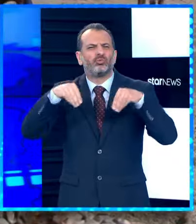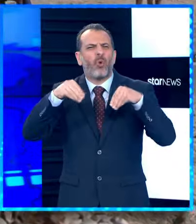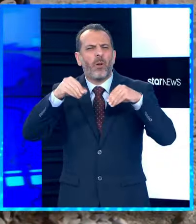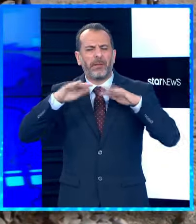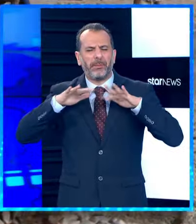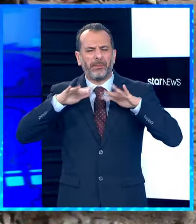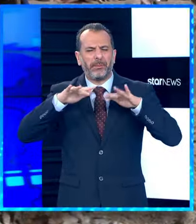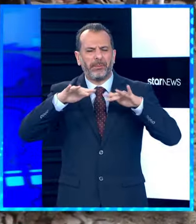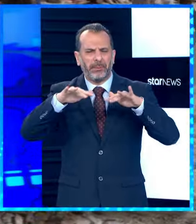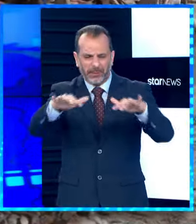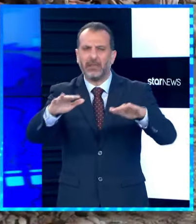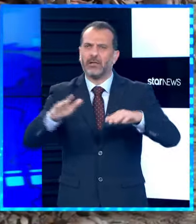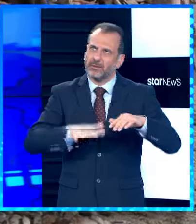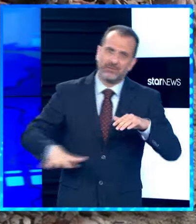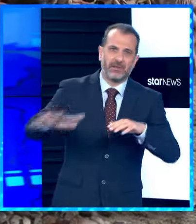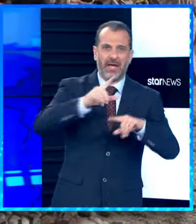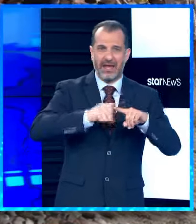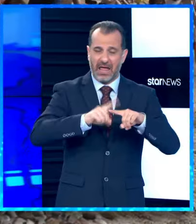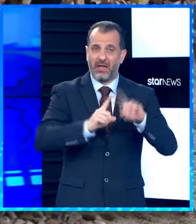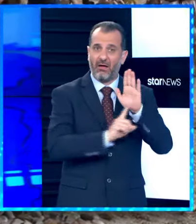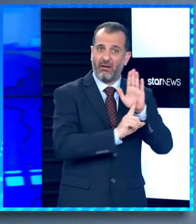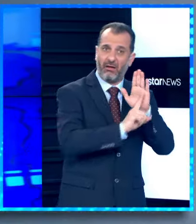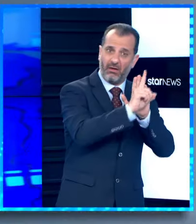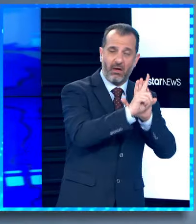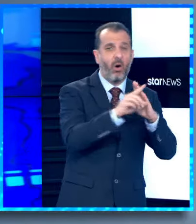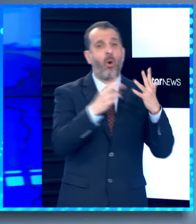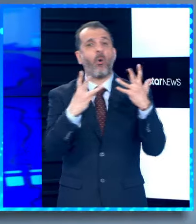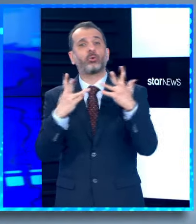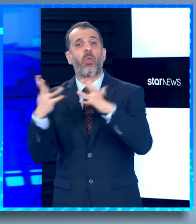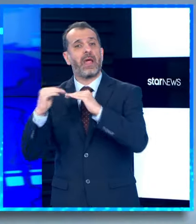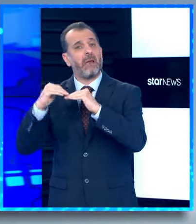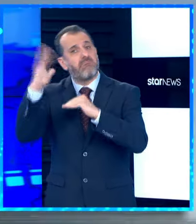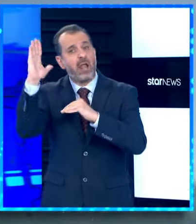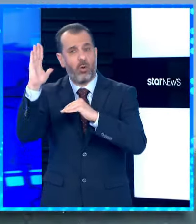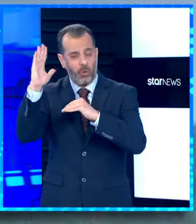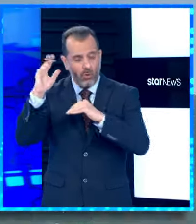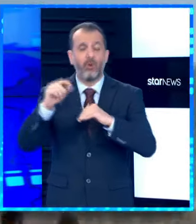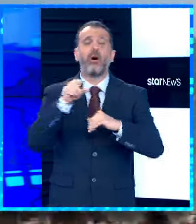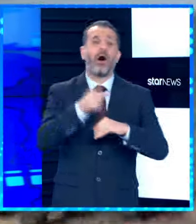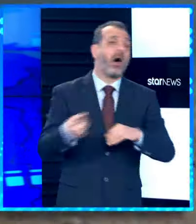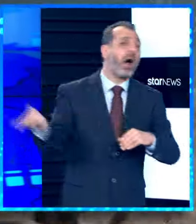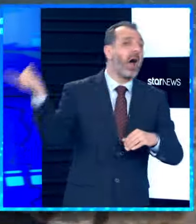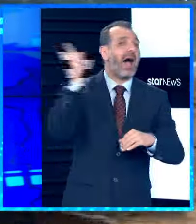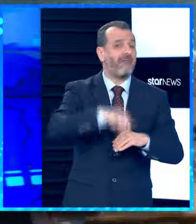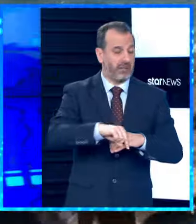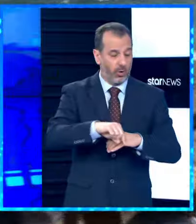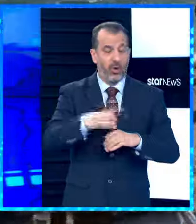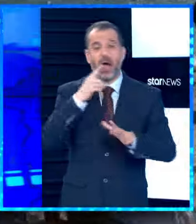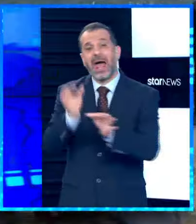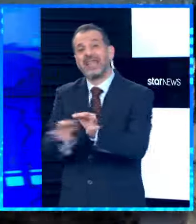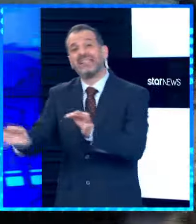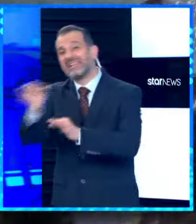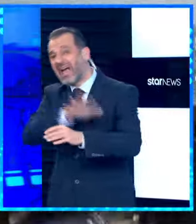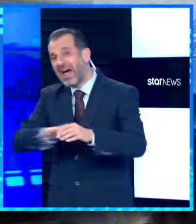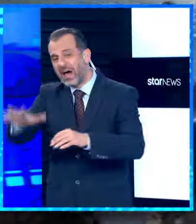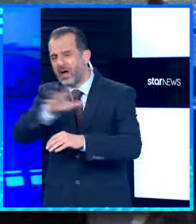ψηλές θερμοκρασίες για την εποχή, κατά 8 με 10 βαθμούς πάνω από τα κανονικά επίπεδα. Συγκεκριμένα, αύριο αναμένεται στις νησιωτικές